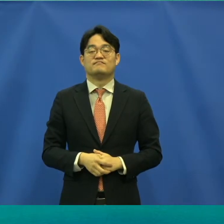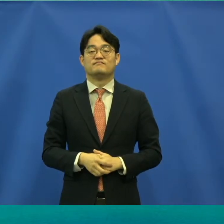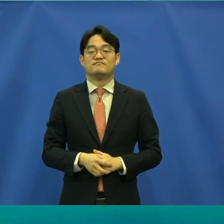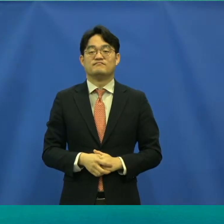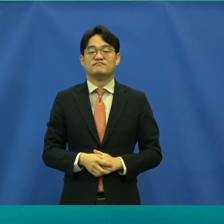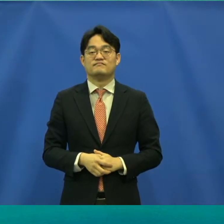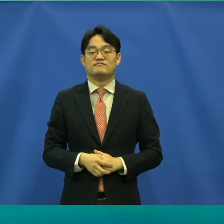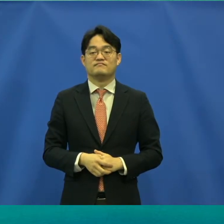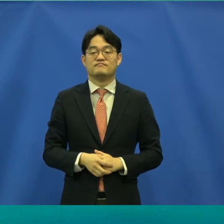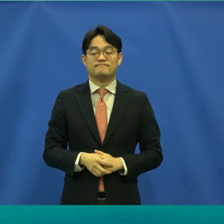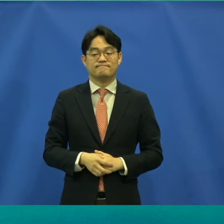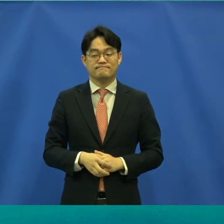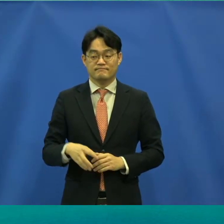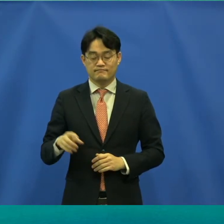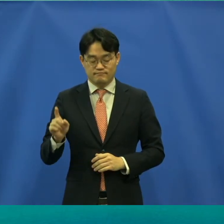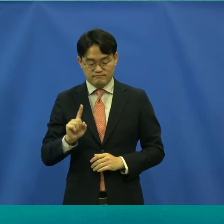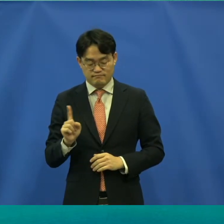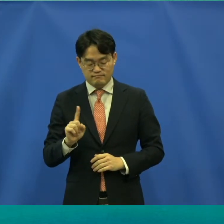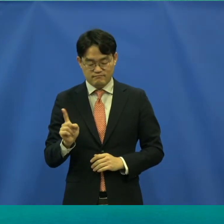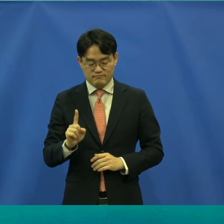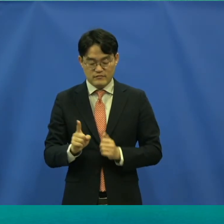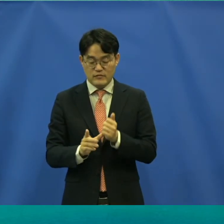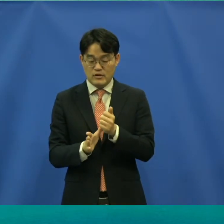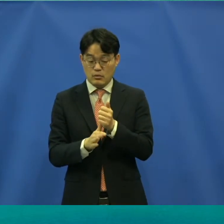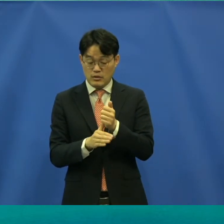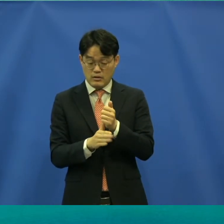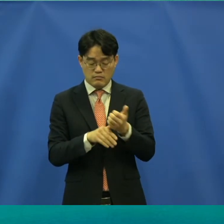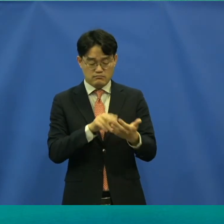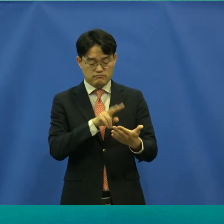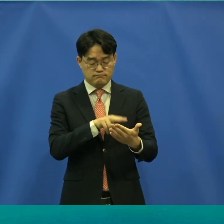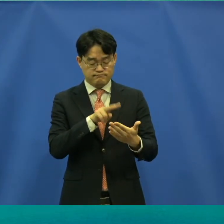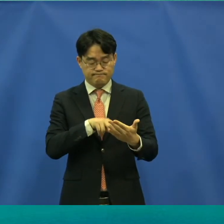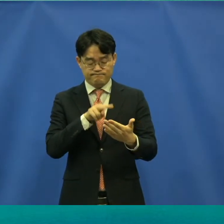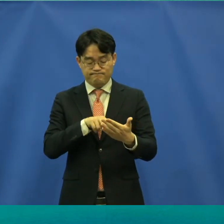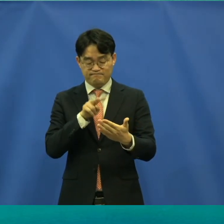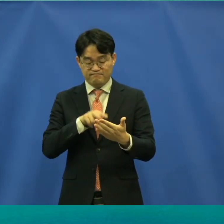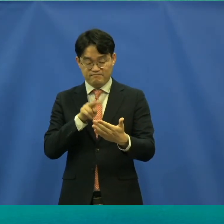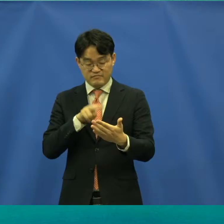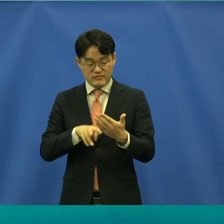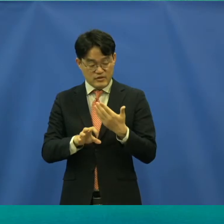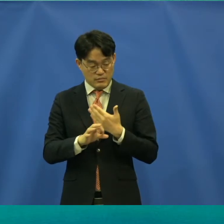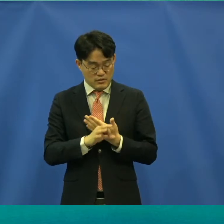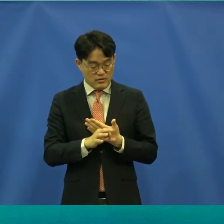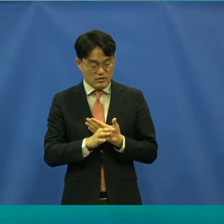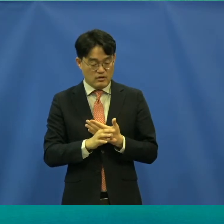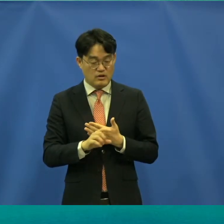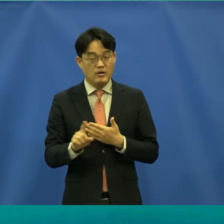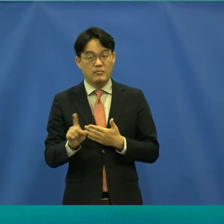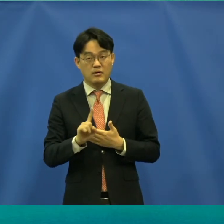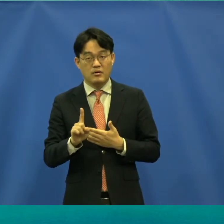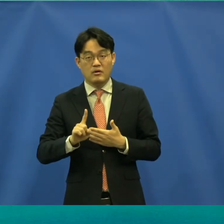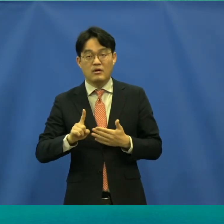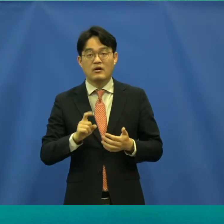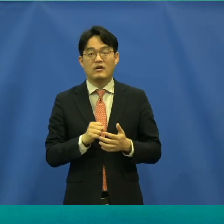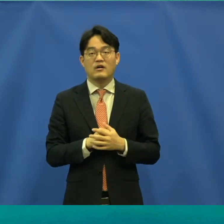그런데 만만하게 볼 쉬운 책은 아닙니다. 제 얼굴이 깨어져 나와가지고 영 이상한데